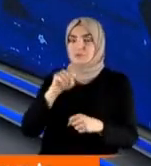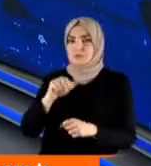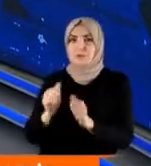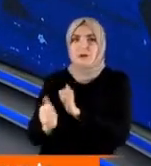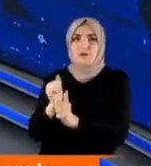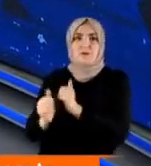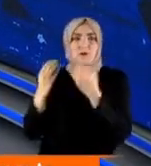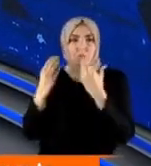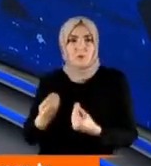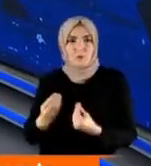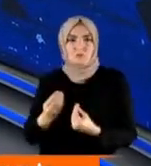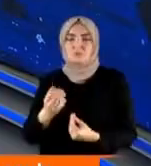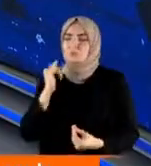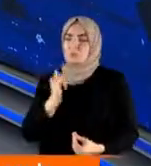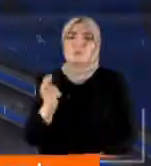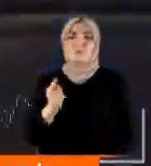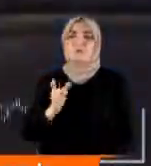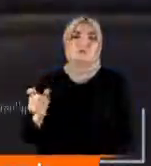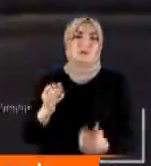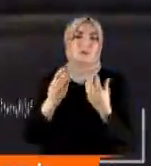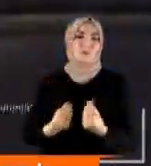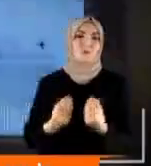bir cinayete dönüştü.